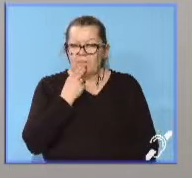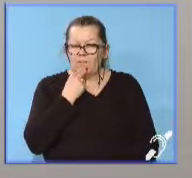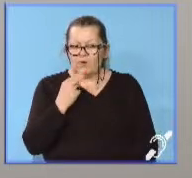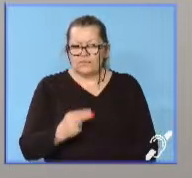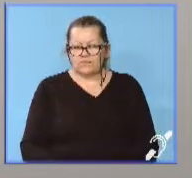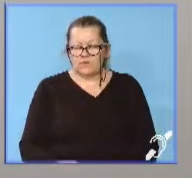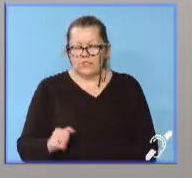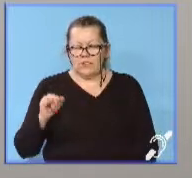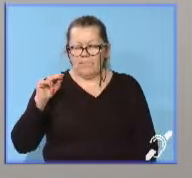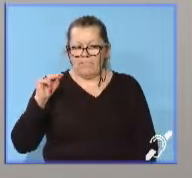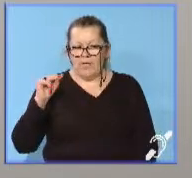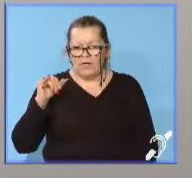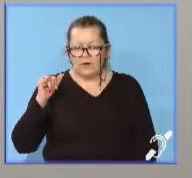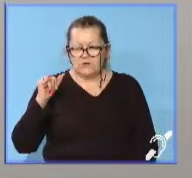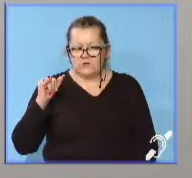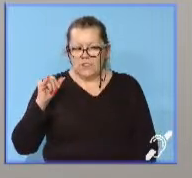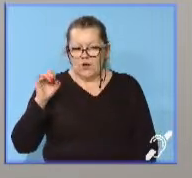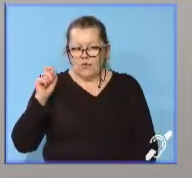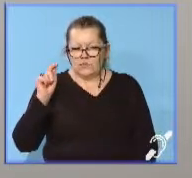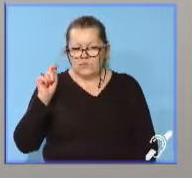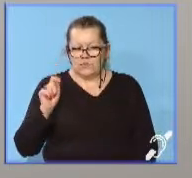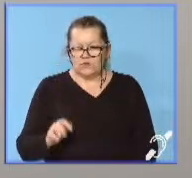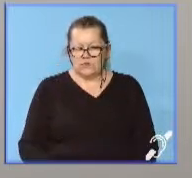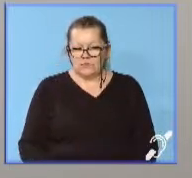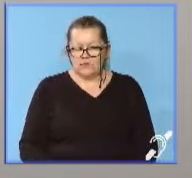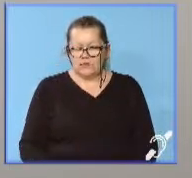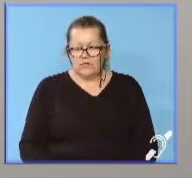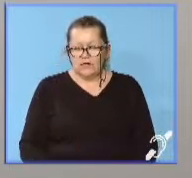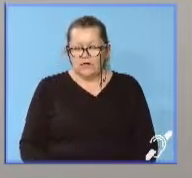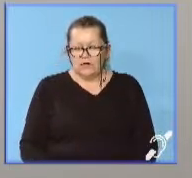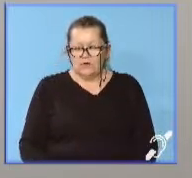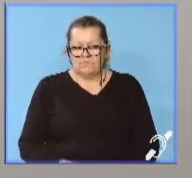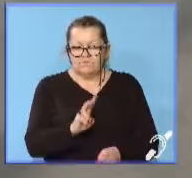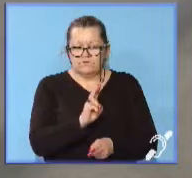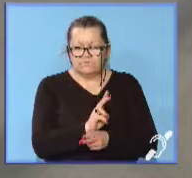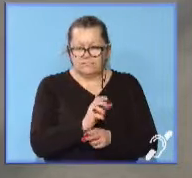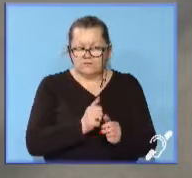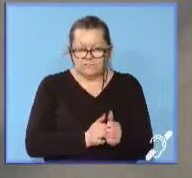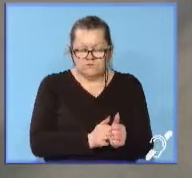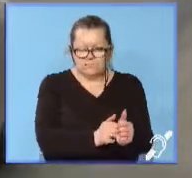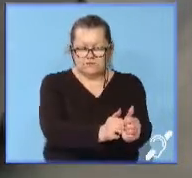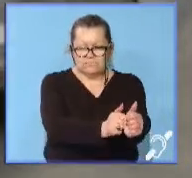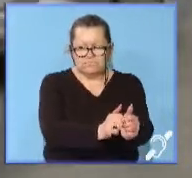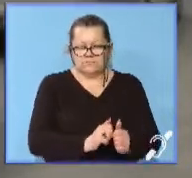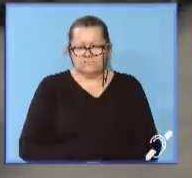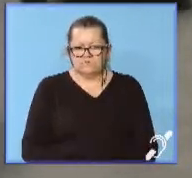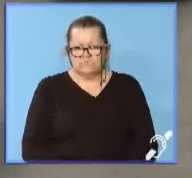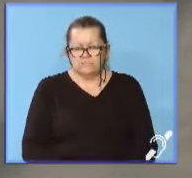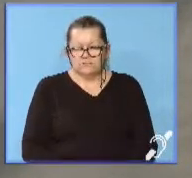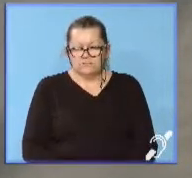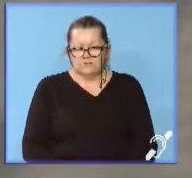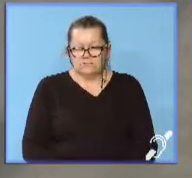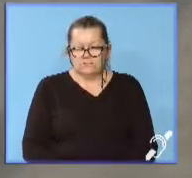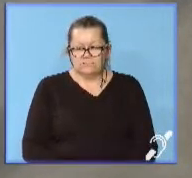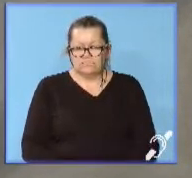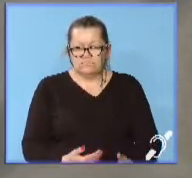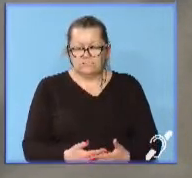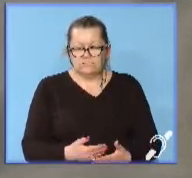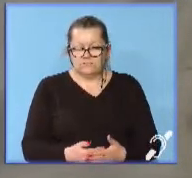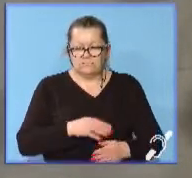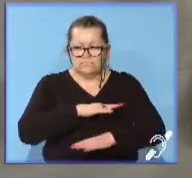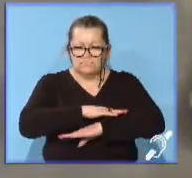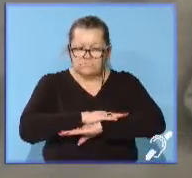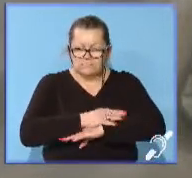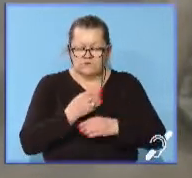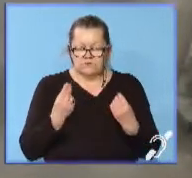cadrul Inspectoratului de Poliție Județean old au desfășurat activități atât pentru fluidizarea traficului rutier cât și pentru asigurarea ordinii